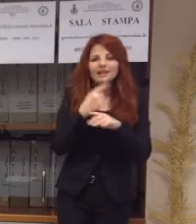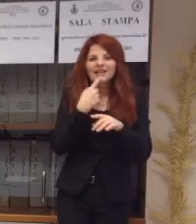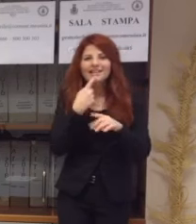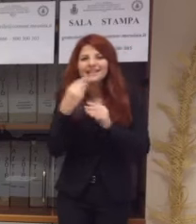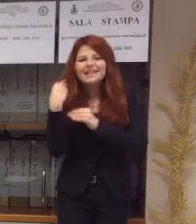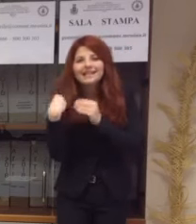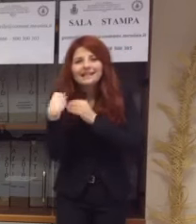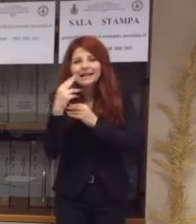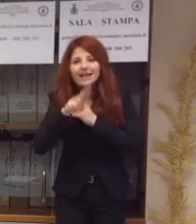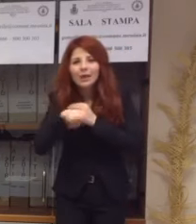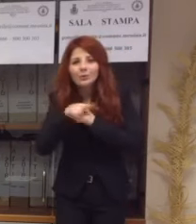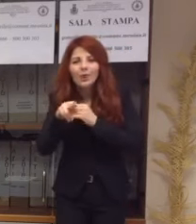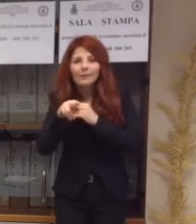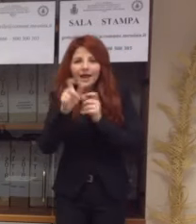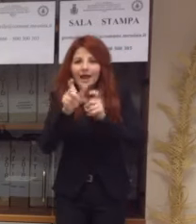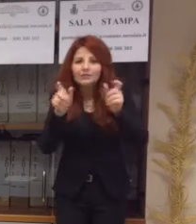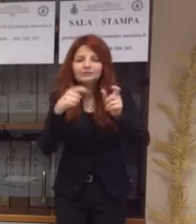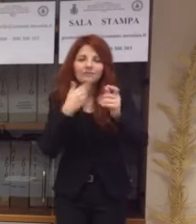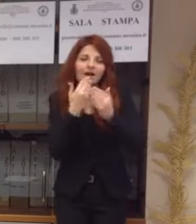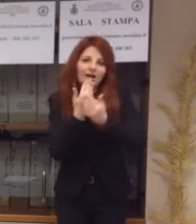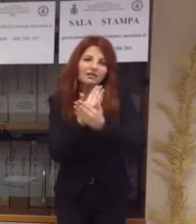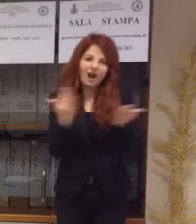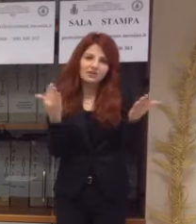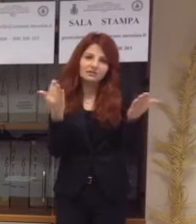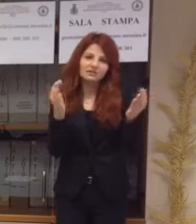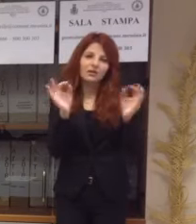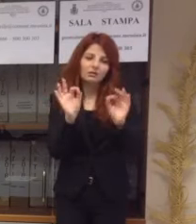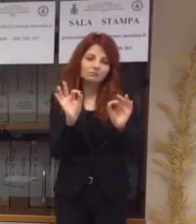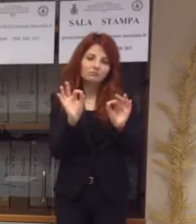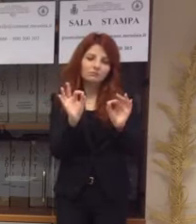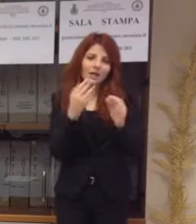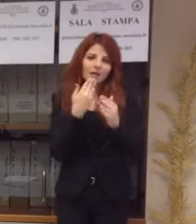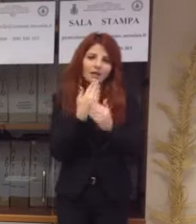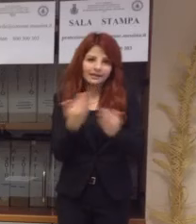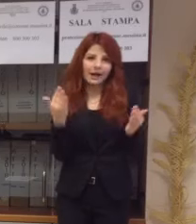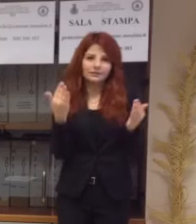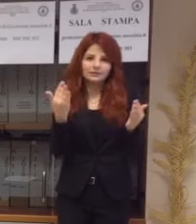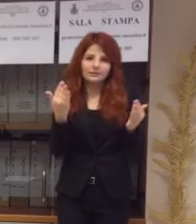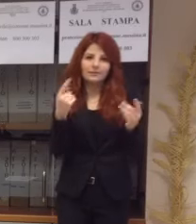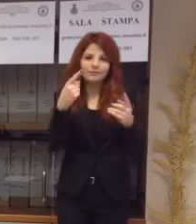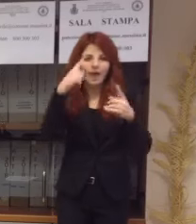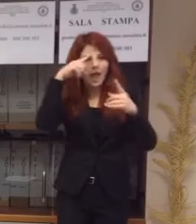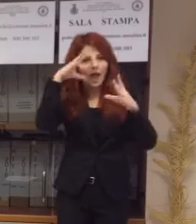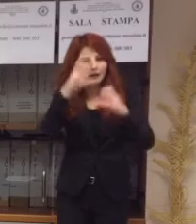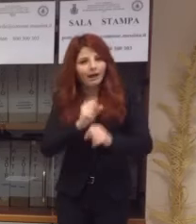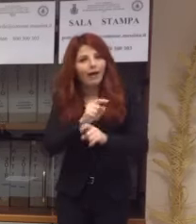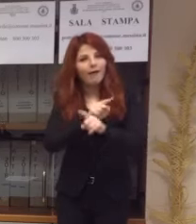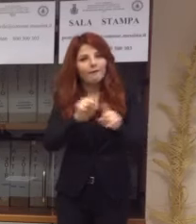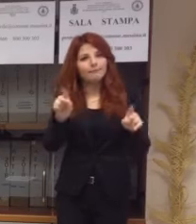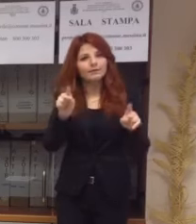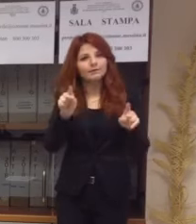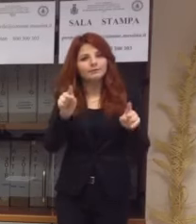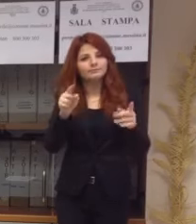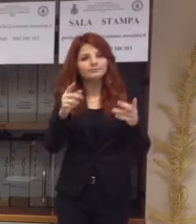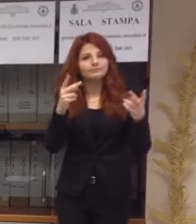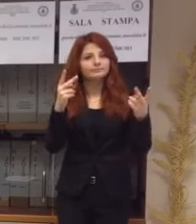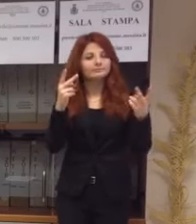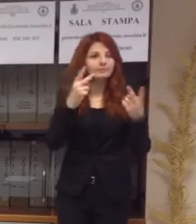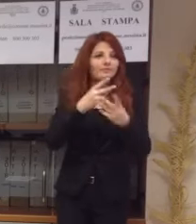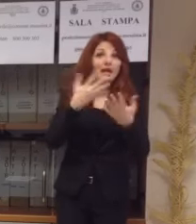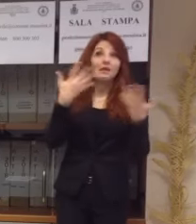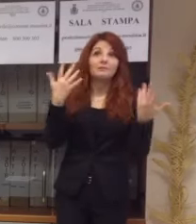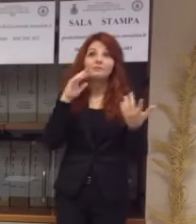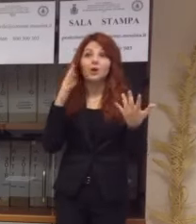Lo ringrazio. Siete stati dei galantuomini. Perché vi siete resi conto, magari eravate distratti quando avete fatto